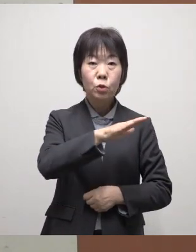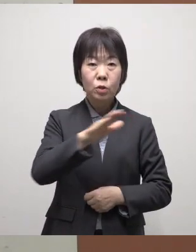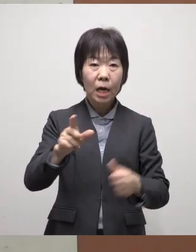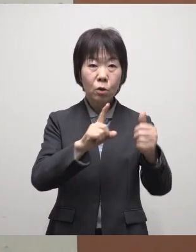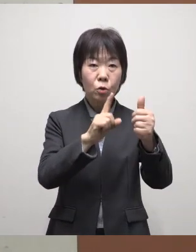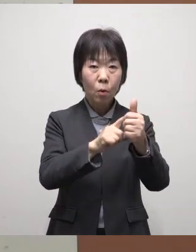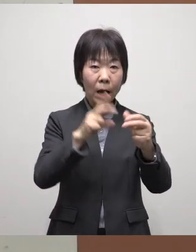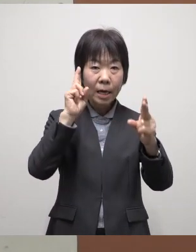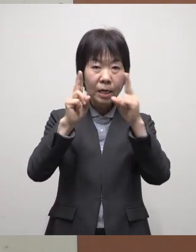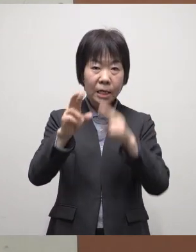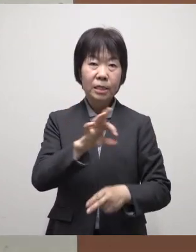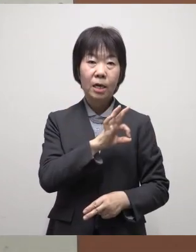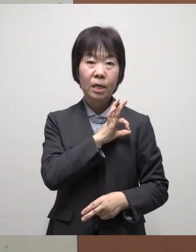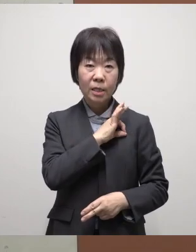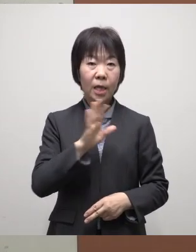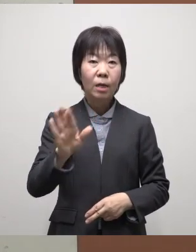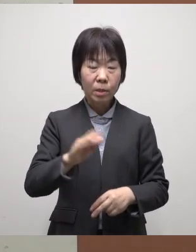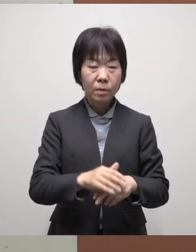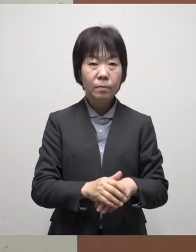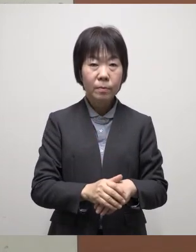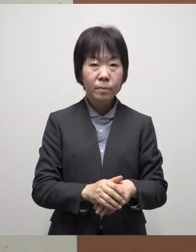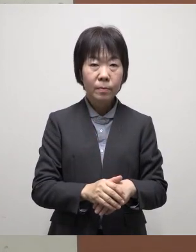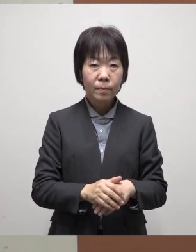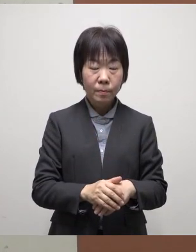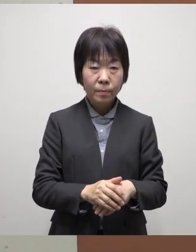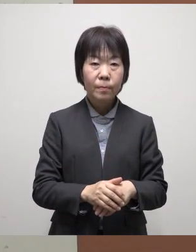会社員であります